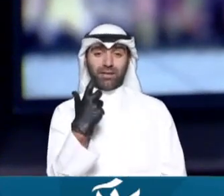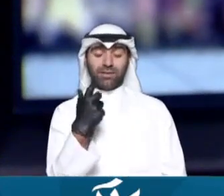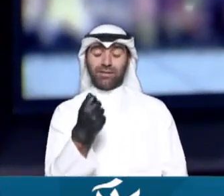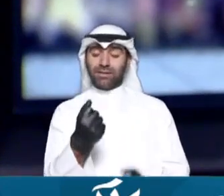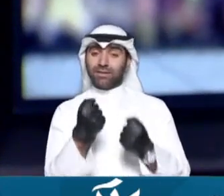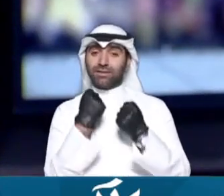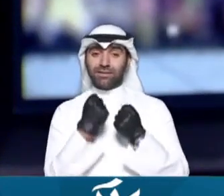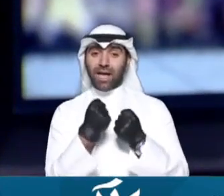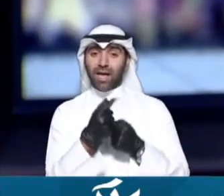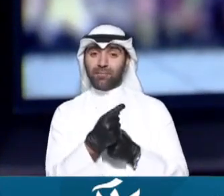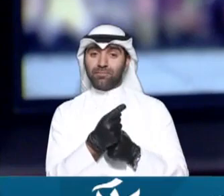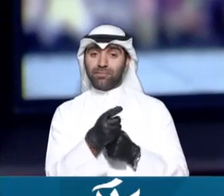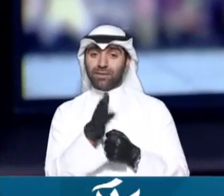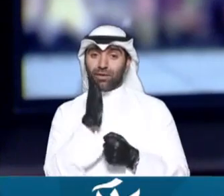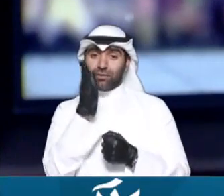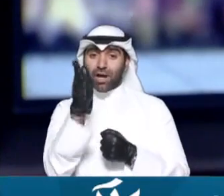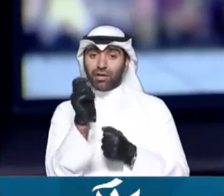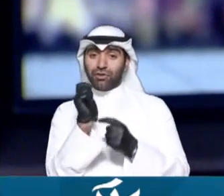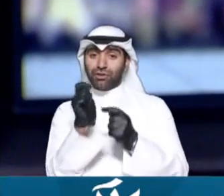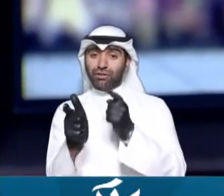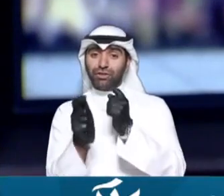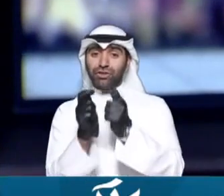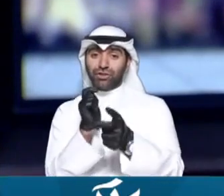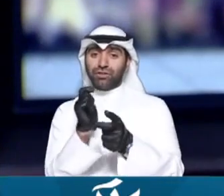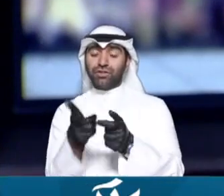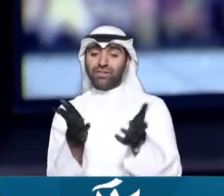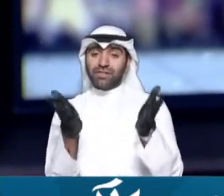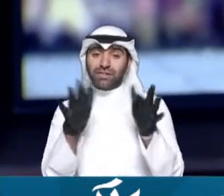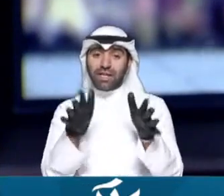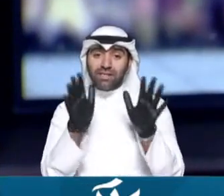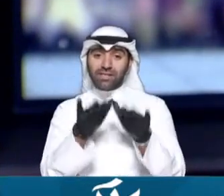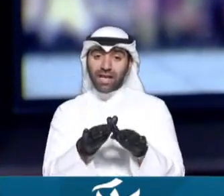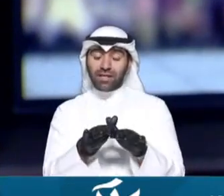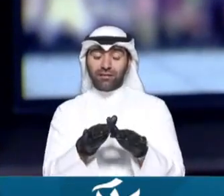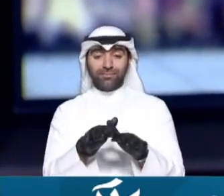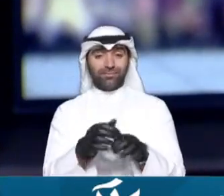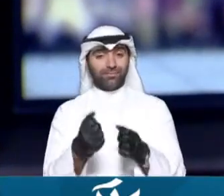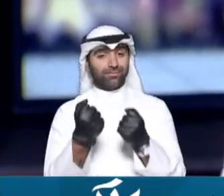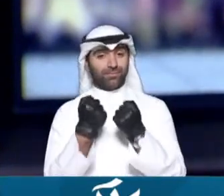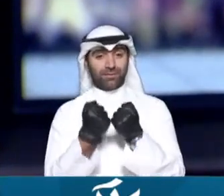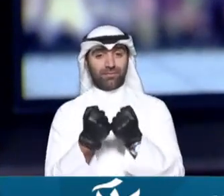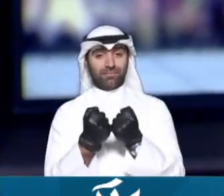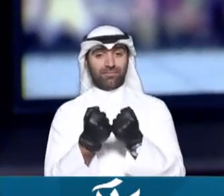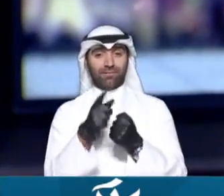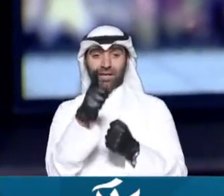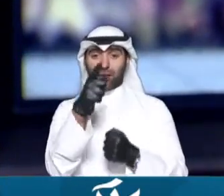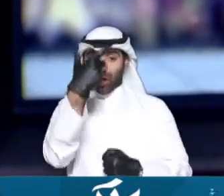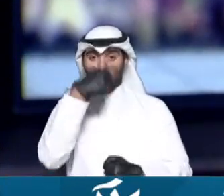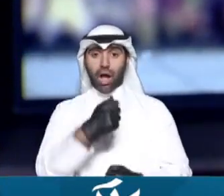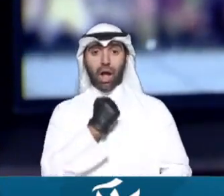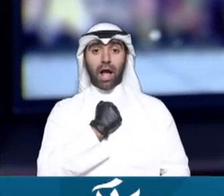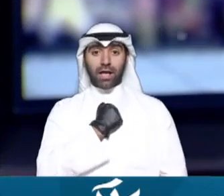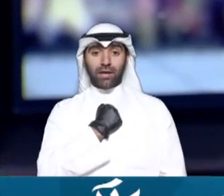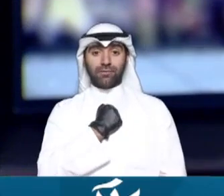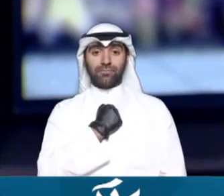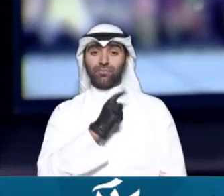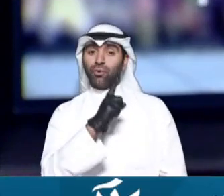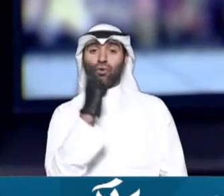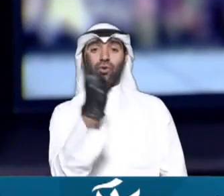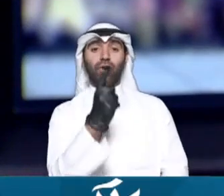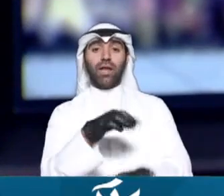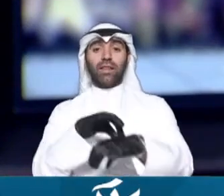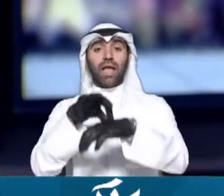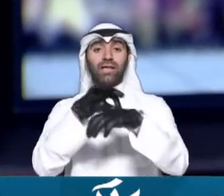شح نفسه. نعم. نعم. فأولئك هم المفلحون. نعم. بس أنت حقك والناس لا. نعم. لا يا حبيبي، أخذ